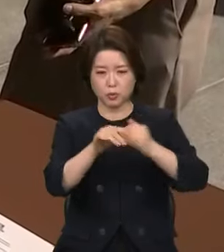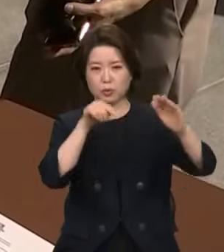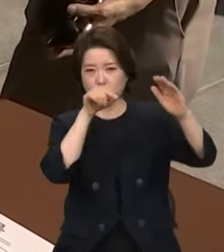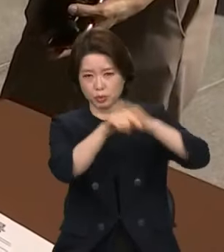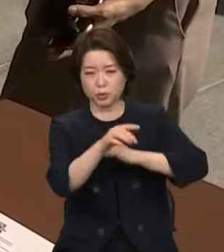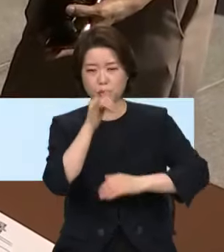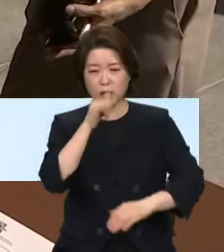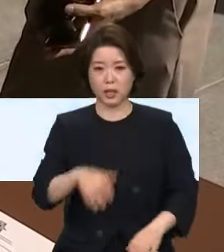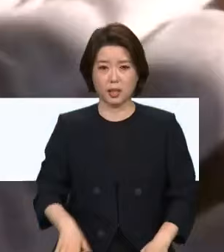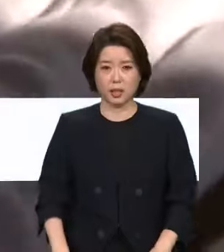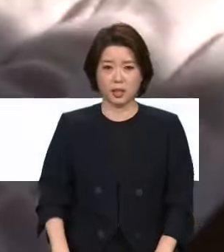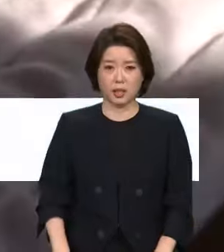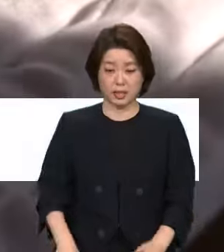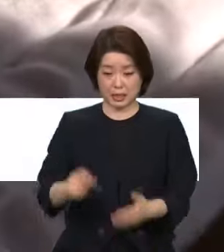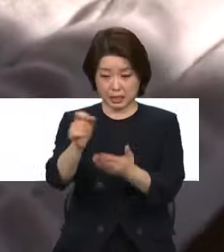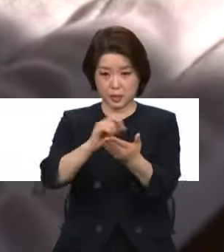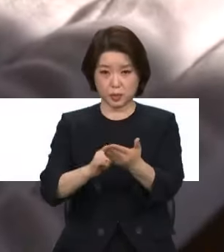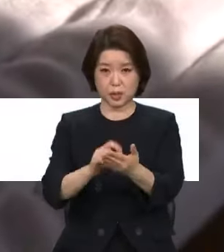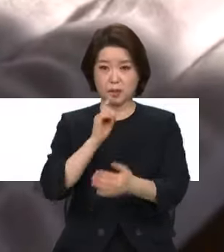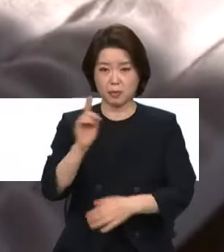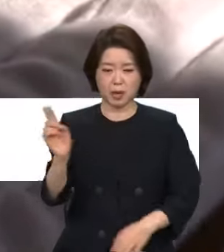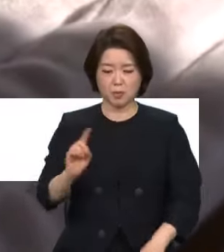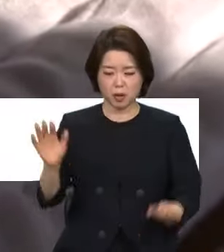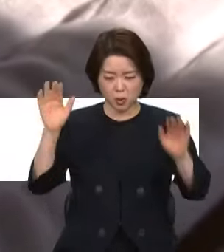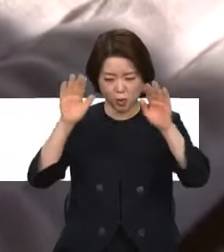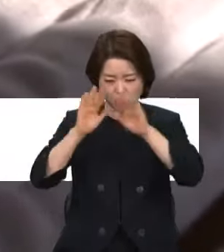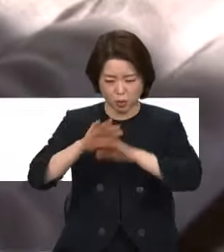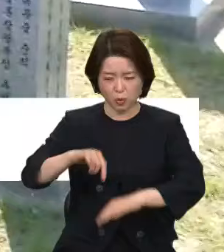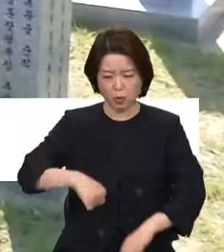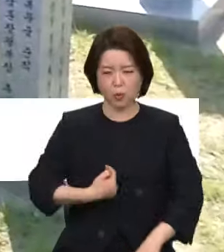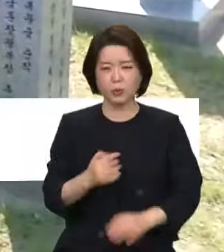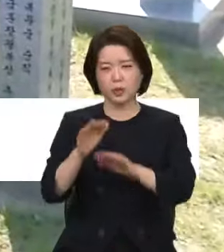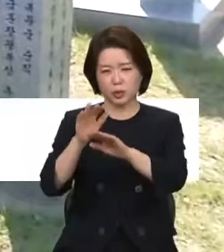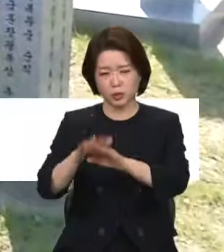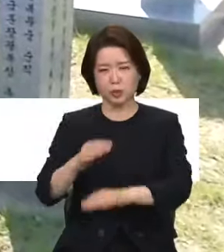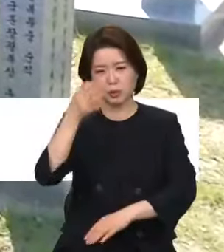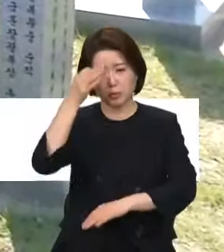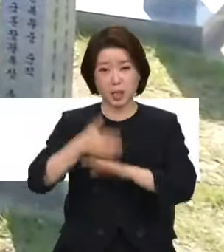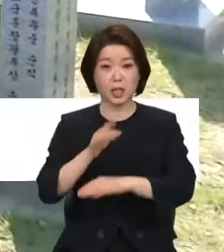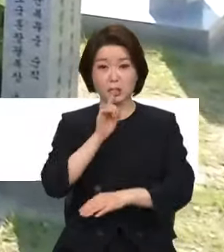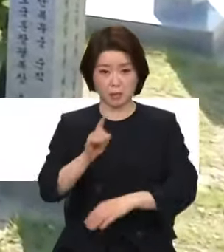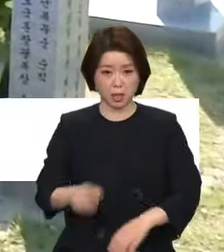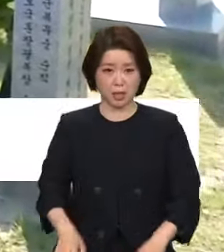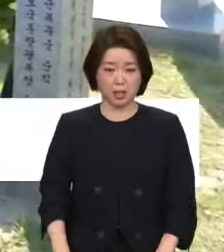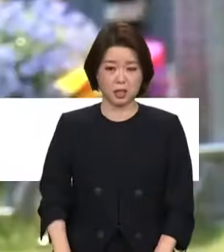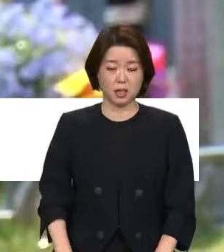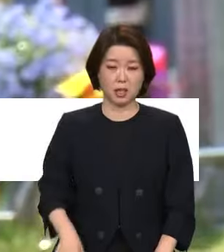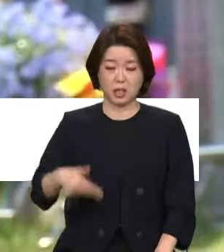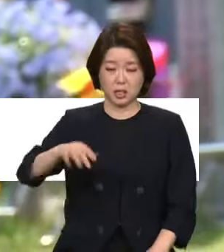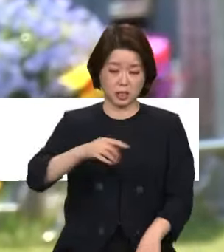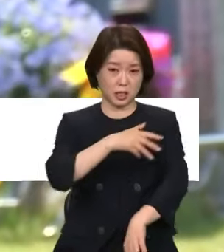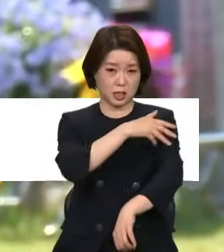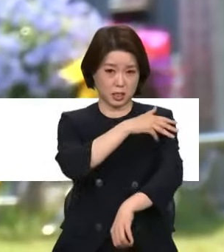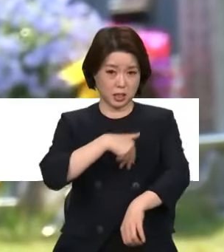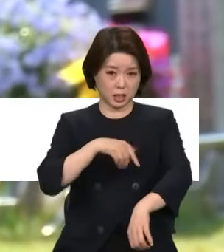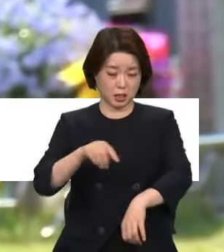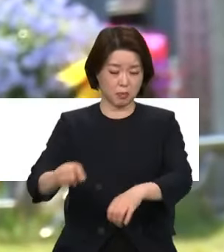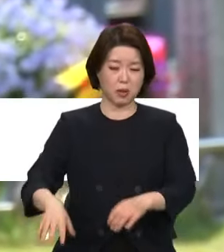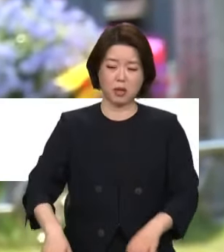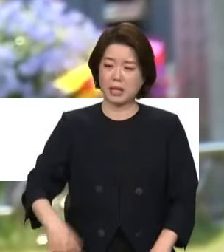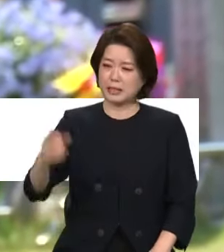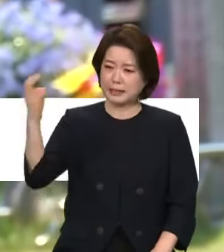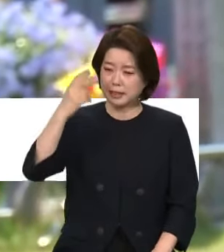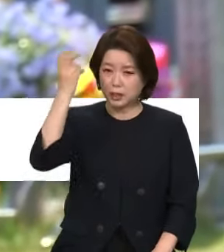방명록에는 어두운 곳에 혼자 있게 해서 정말 미안하다고 적었습니다. 이 중령은 최상병 사건 수사 결과를 재검토한